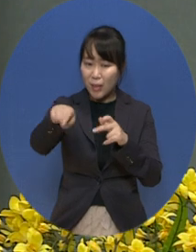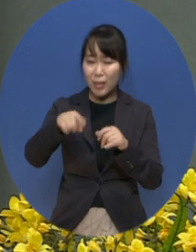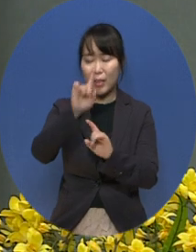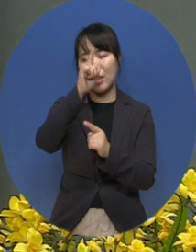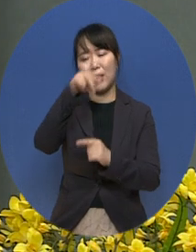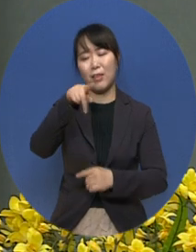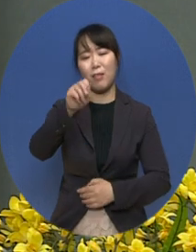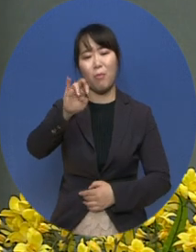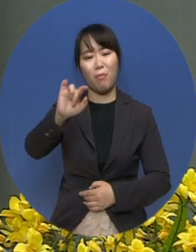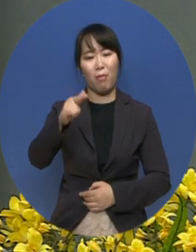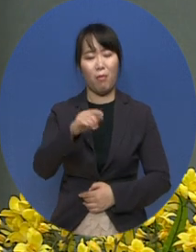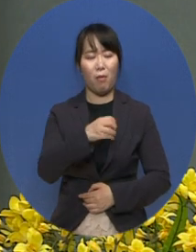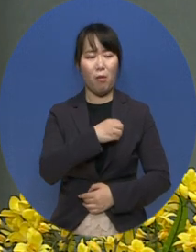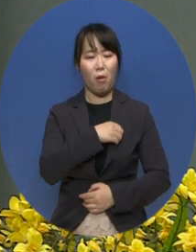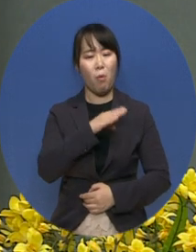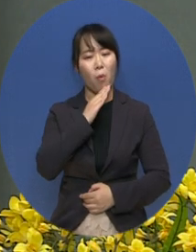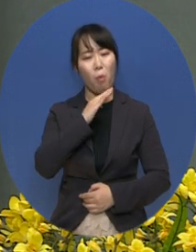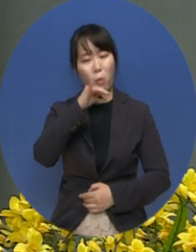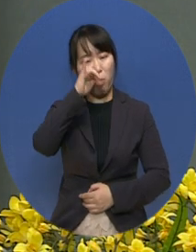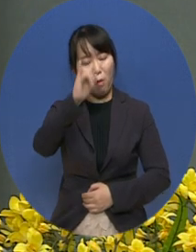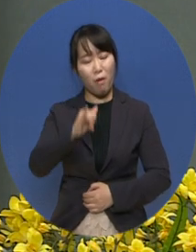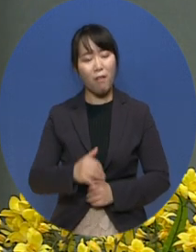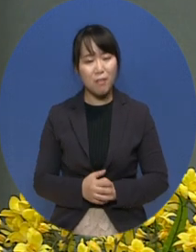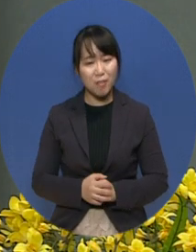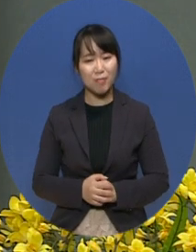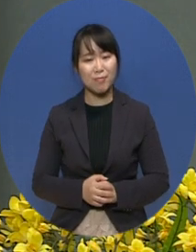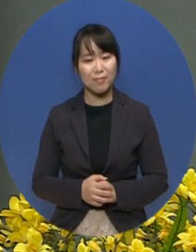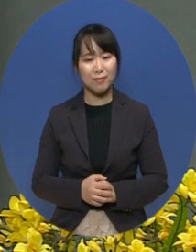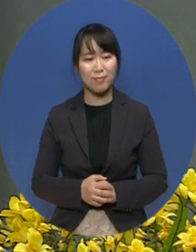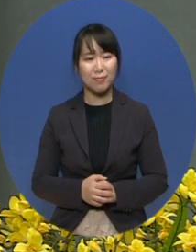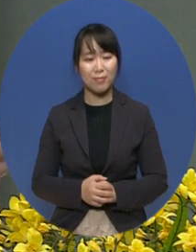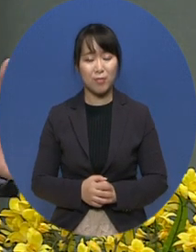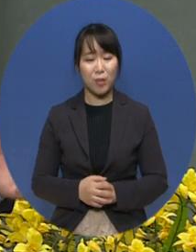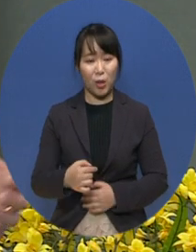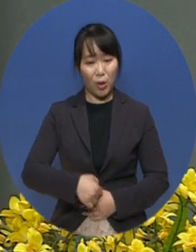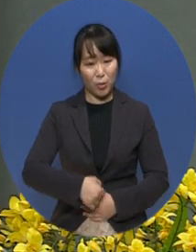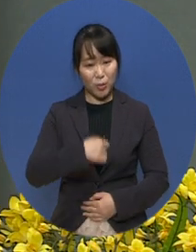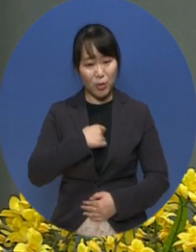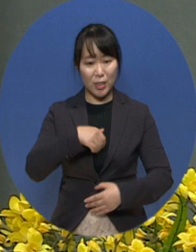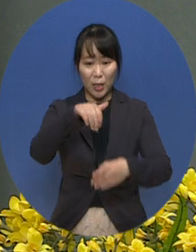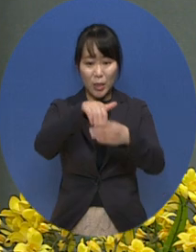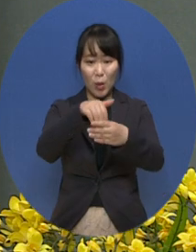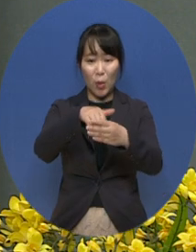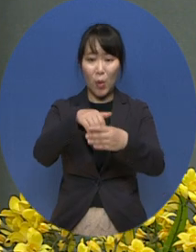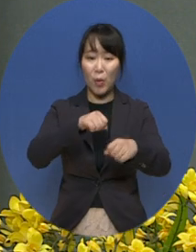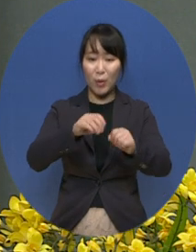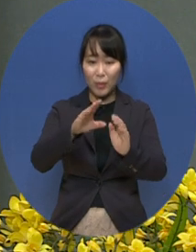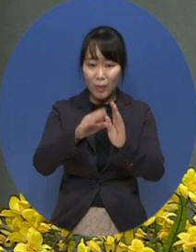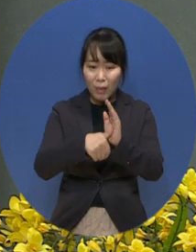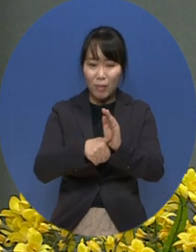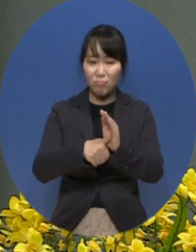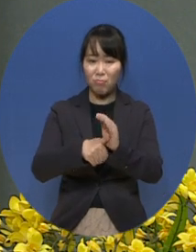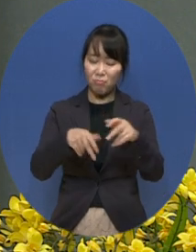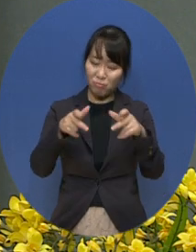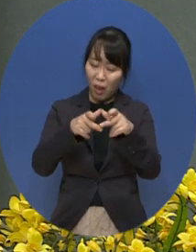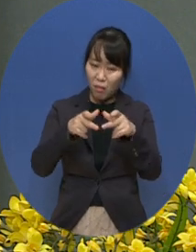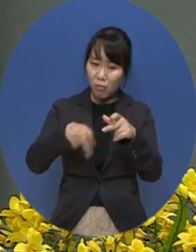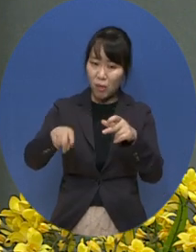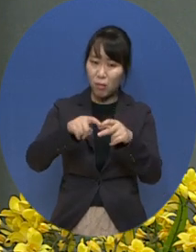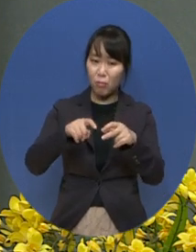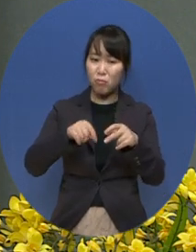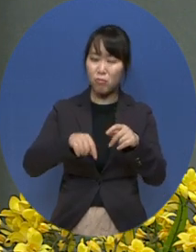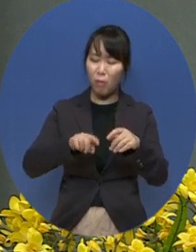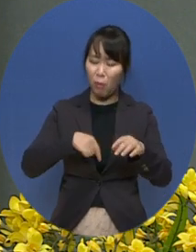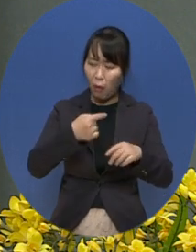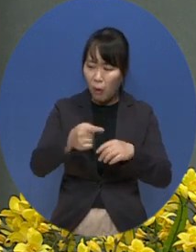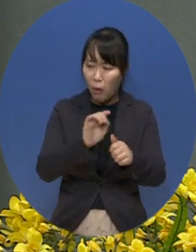야 이상 미니언 정말 대단하시다 에 또 솔직히 선거 할 때 이게 우리가 뭐 장애인 분들의 가서